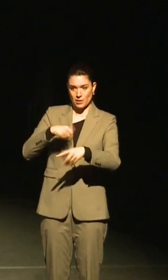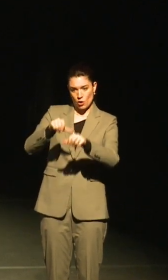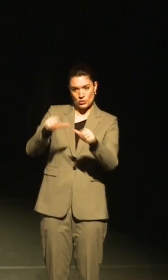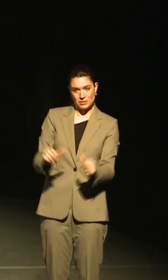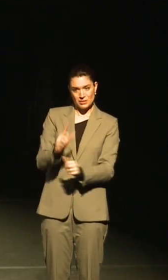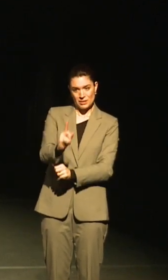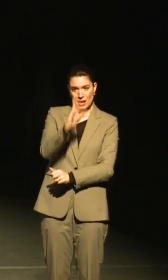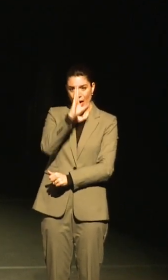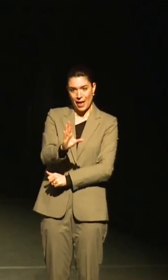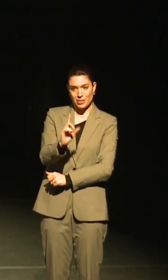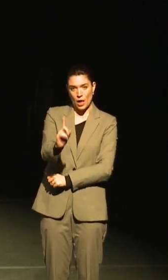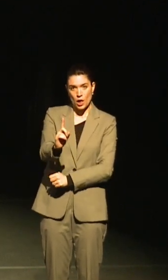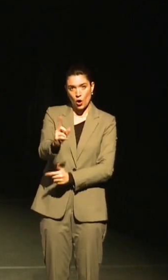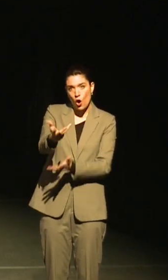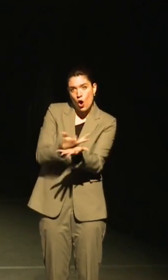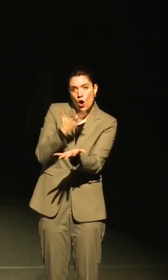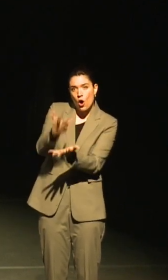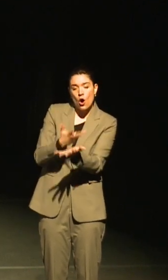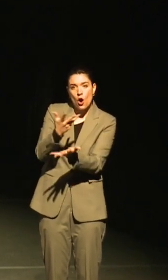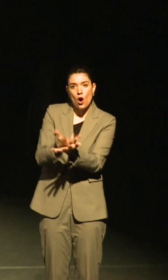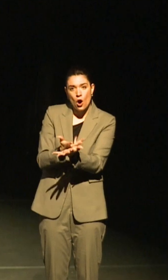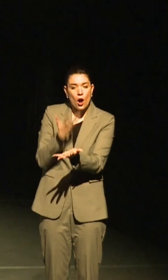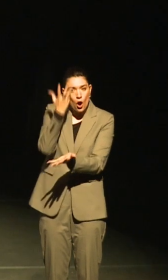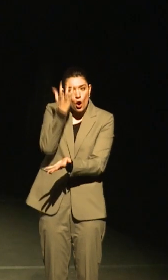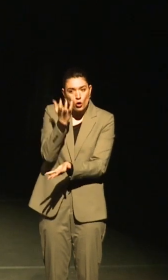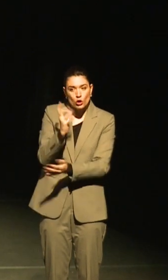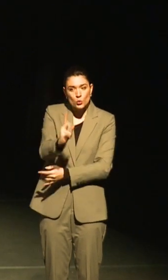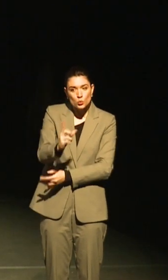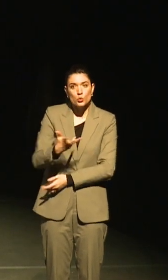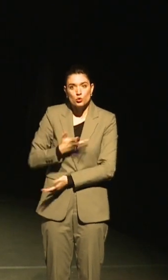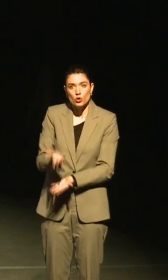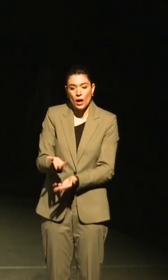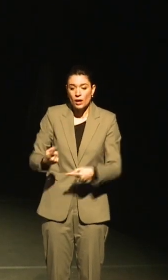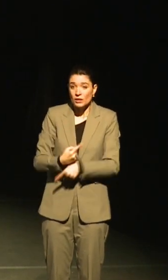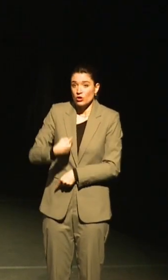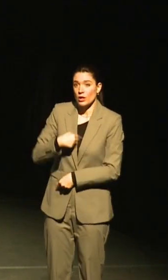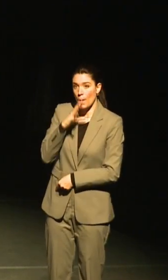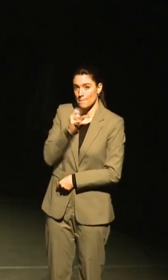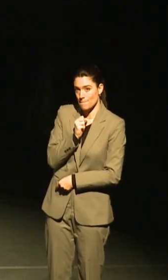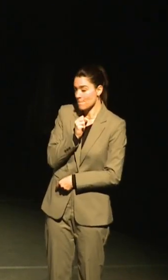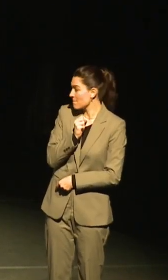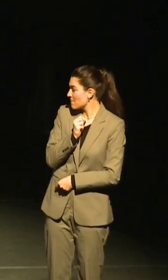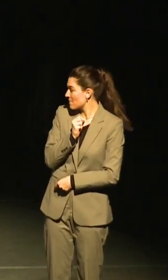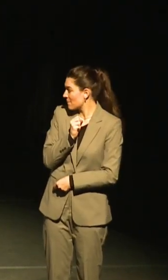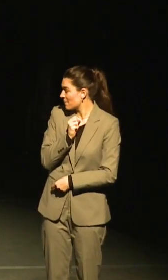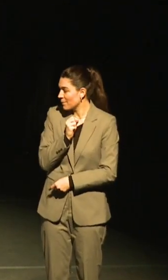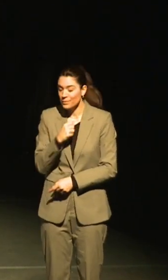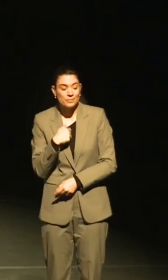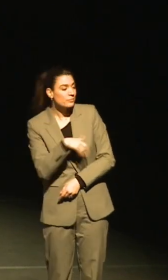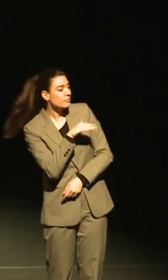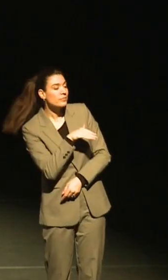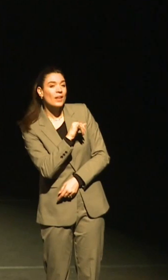ma era un concetto completamente fuori dallo schermo radar quando quando